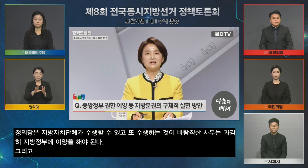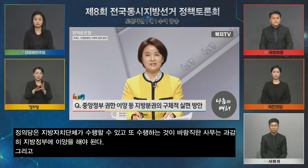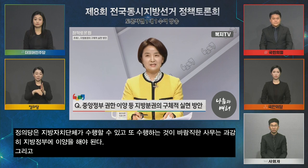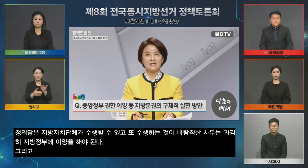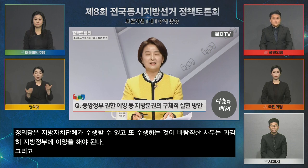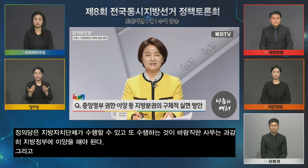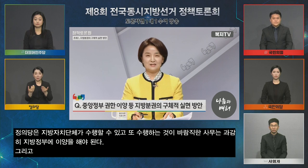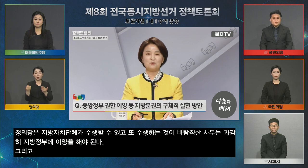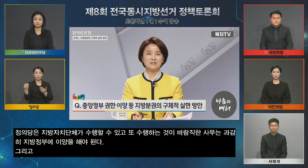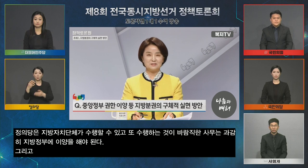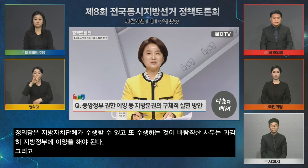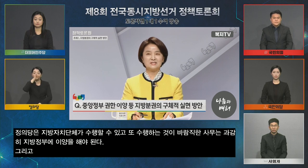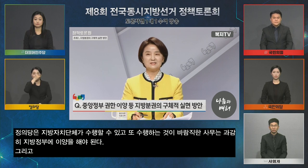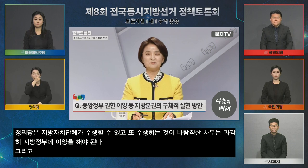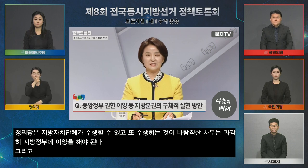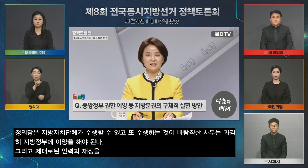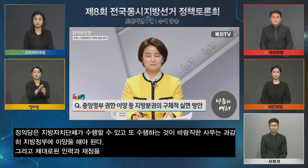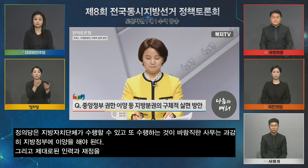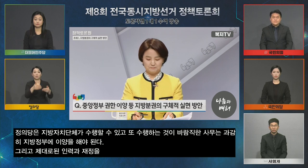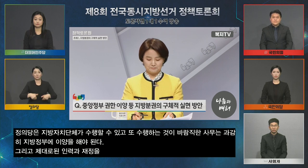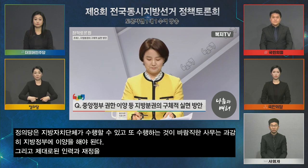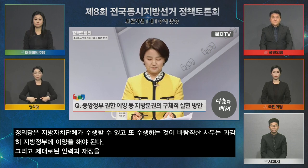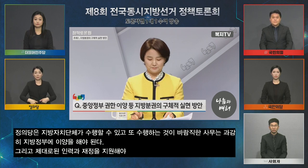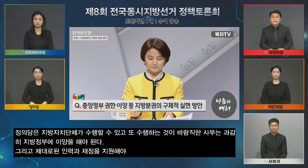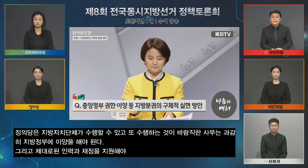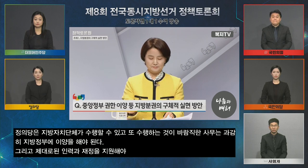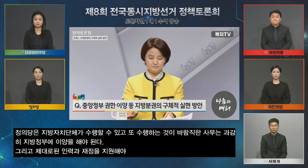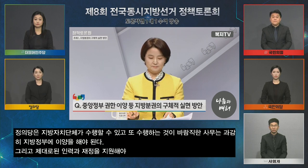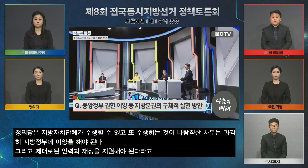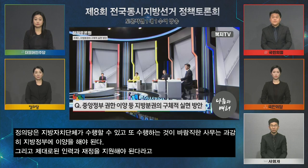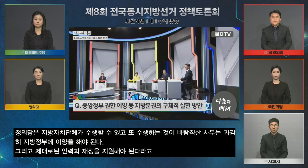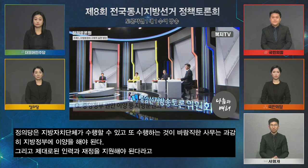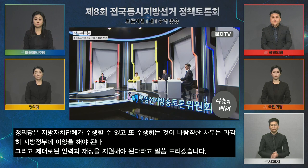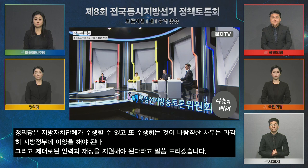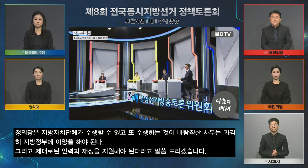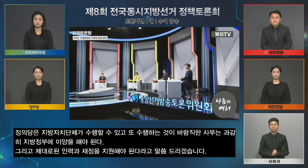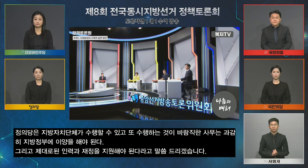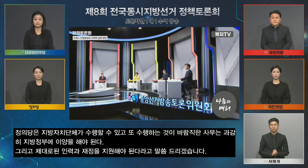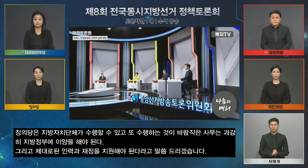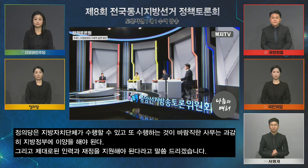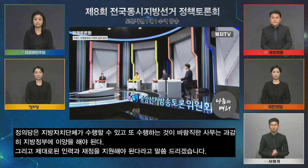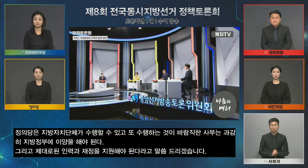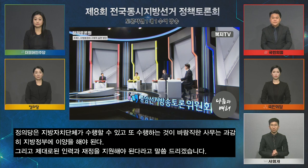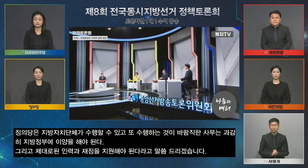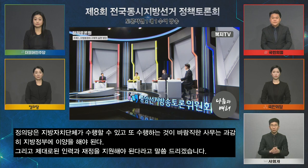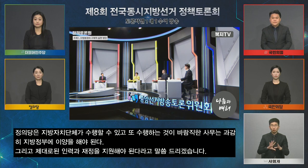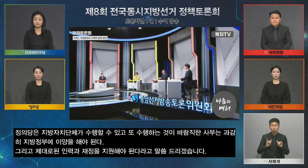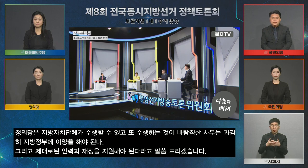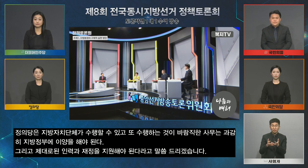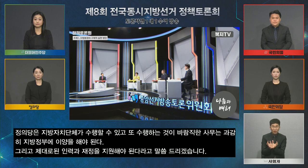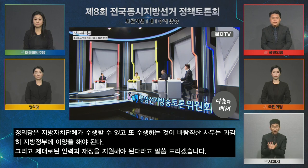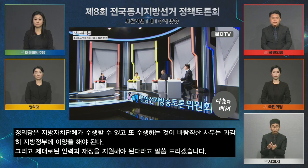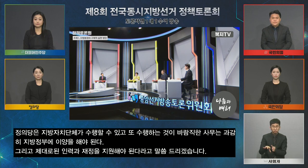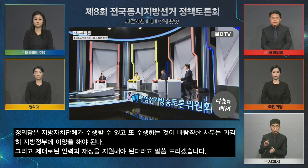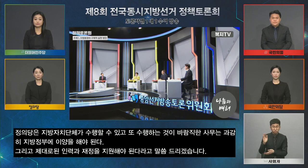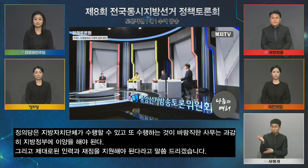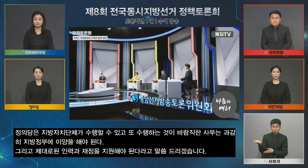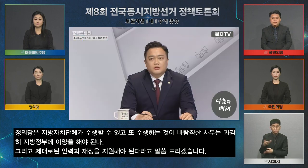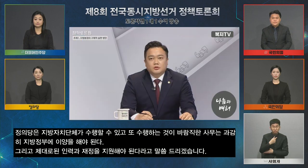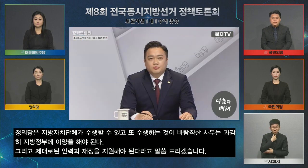지원해야 된다라고 말씀드리겠습니다. 네. 구현무채구위원님께서도 발언 기회를 드릴까요? 네.